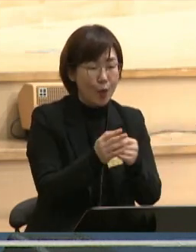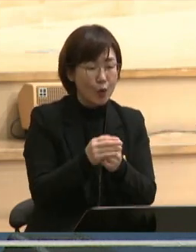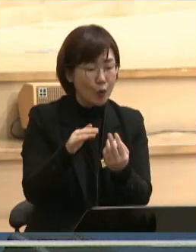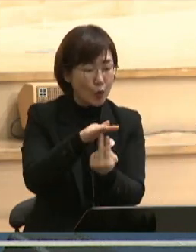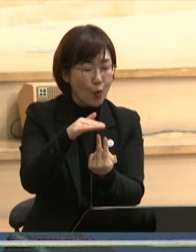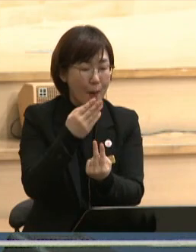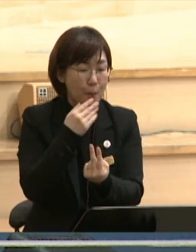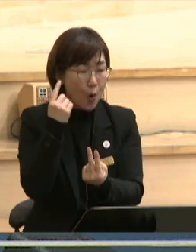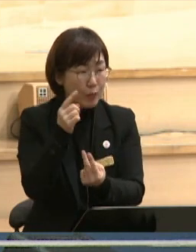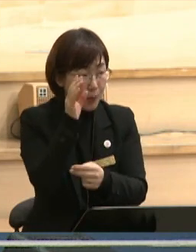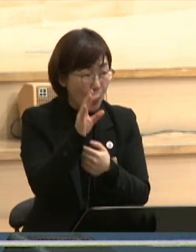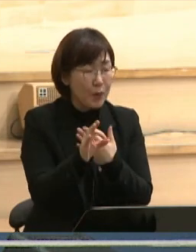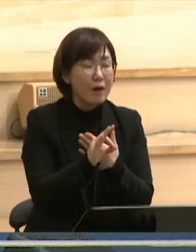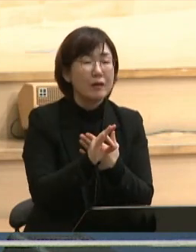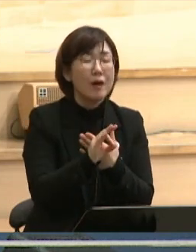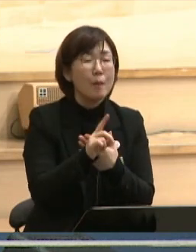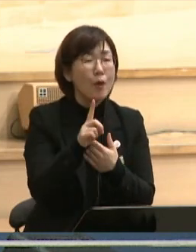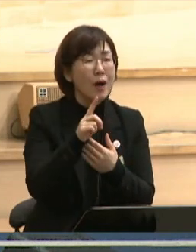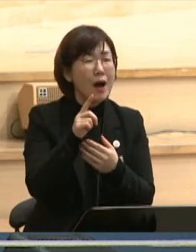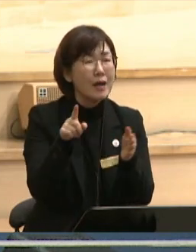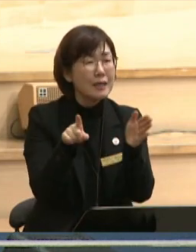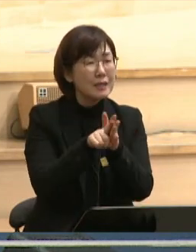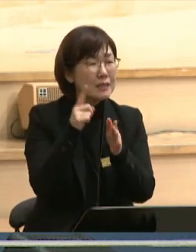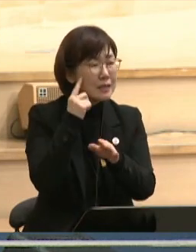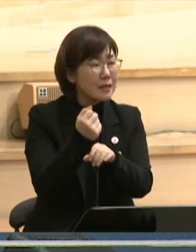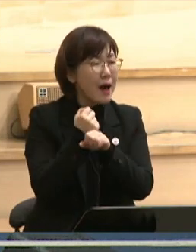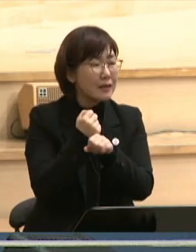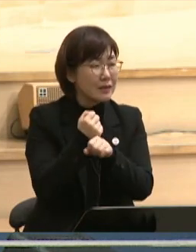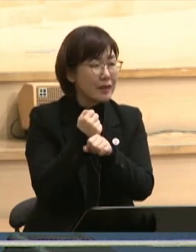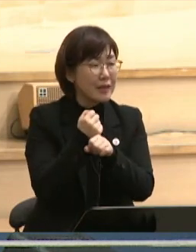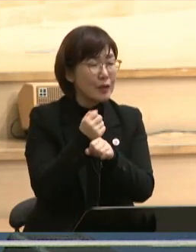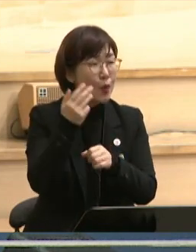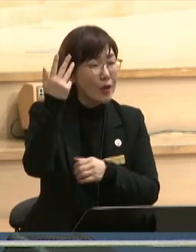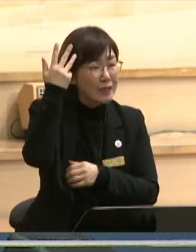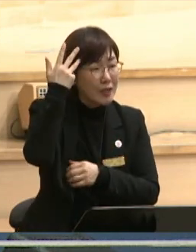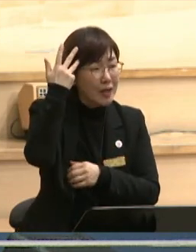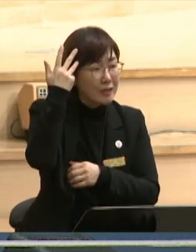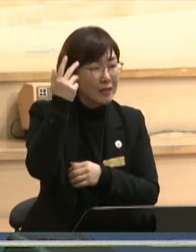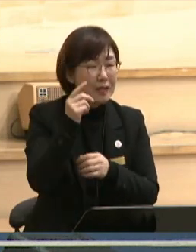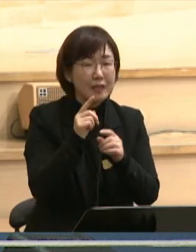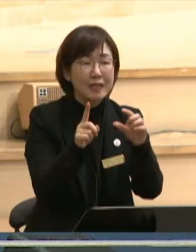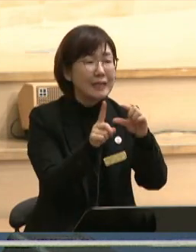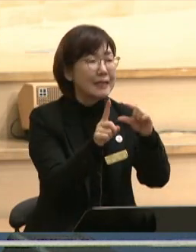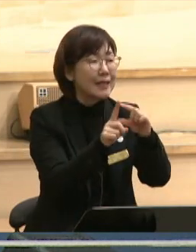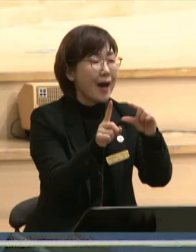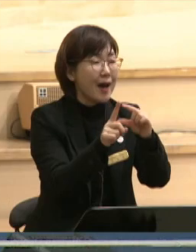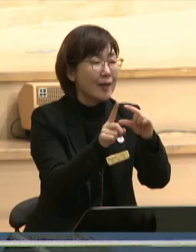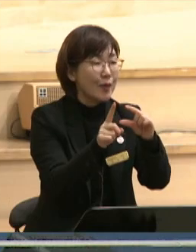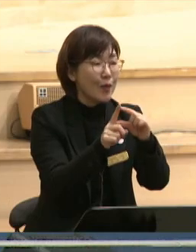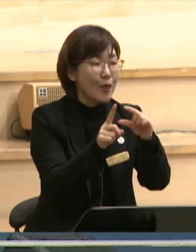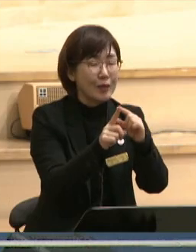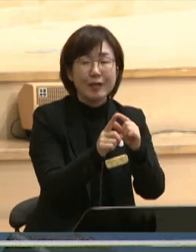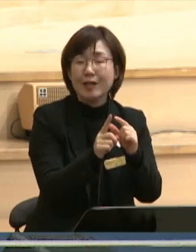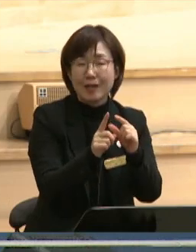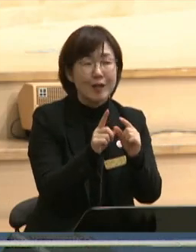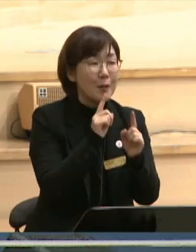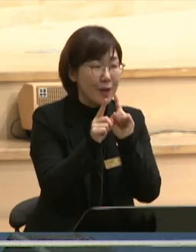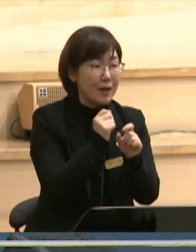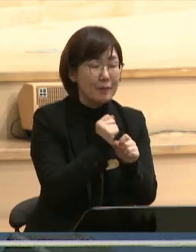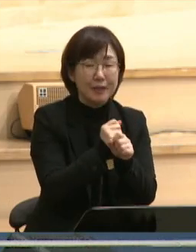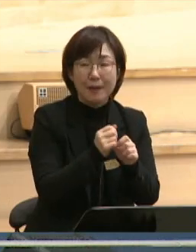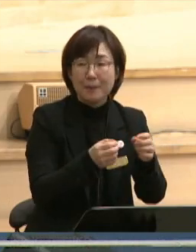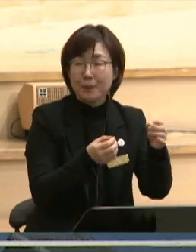신학적인 용어 그리고 아주 철학적인 용어로 이야기를 풀어나갑니다 에베소서 2장으로가 보십시다 에베소서